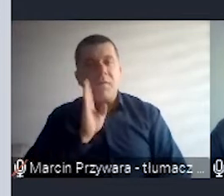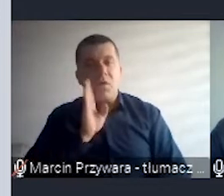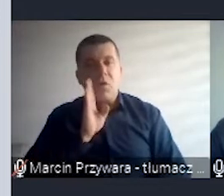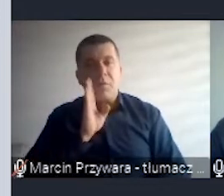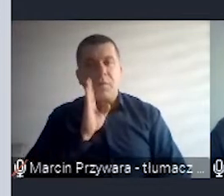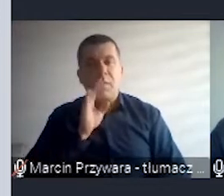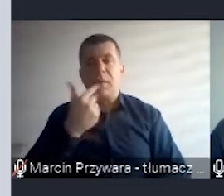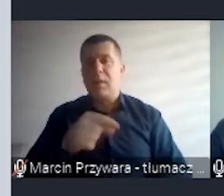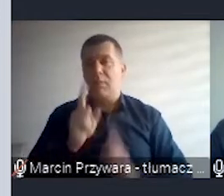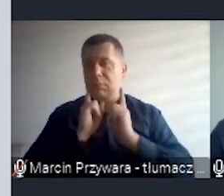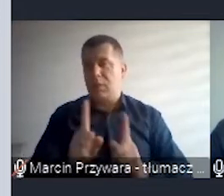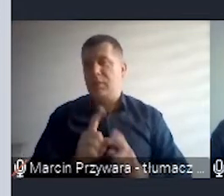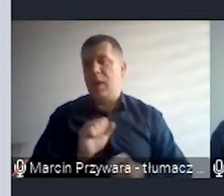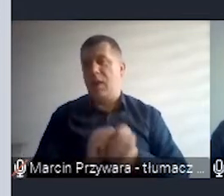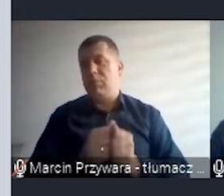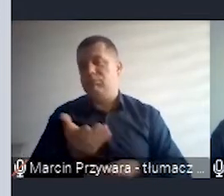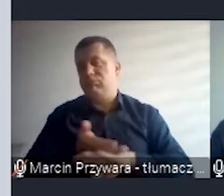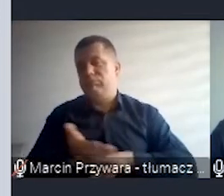wystąpienia nieprawidłowości lub nadużyć,